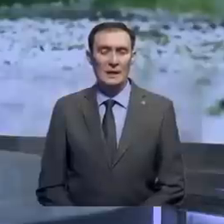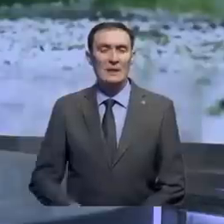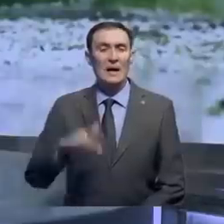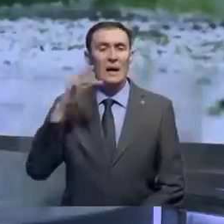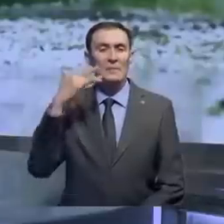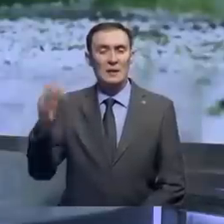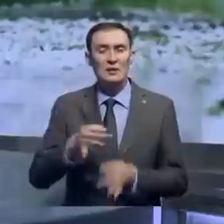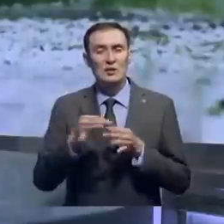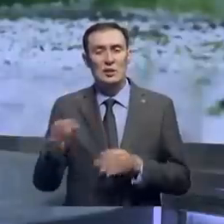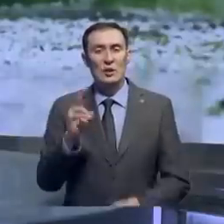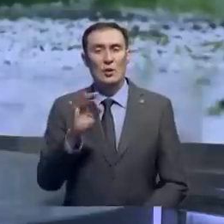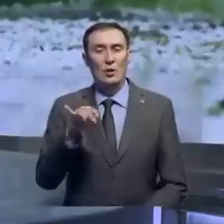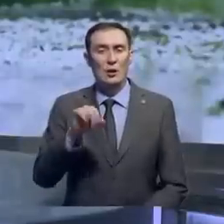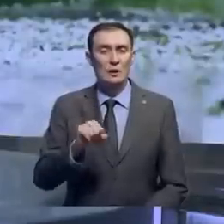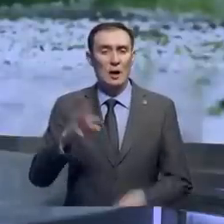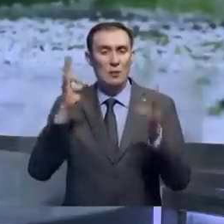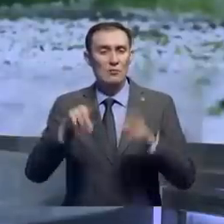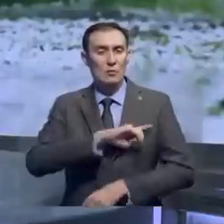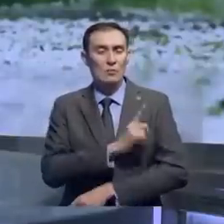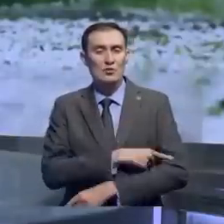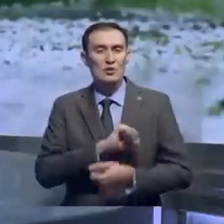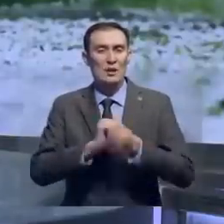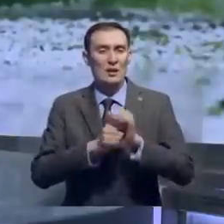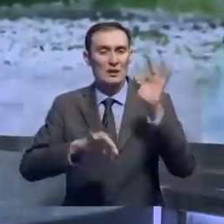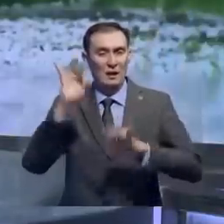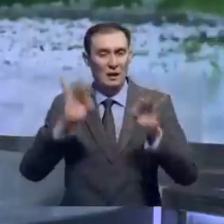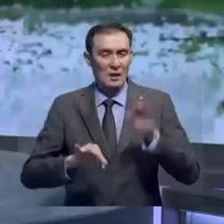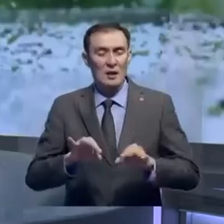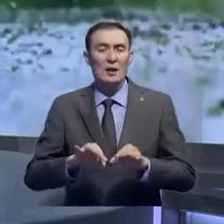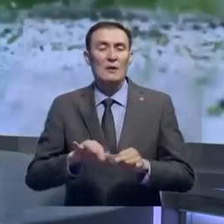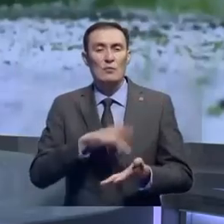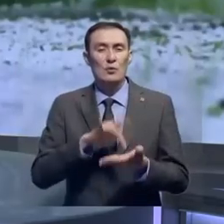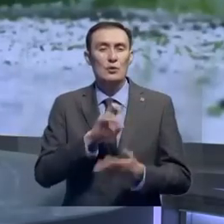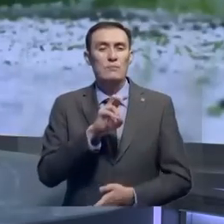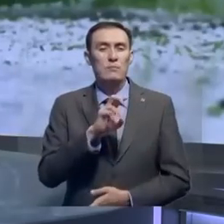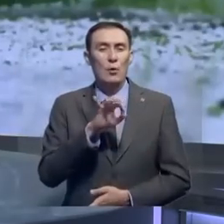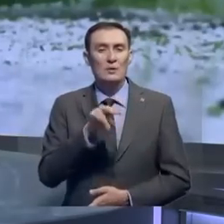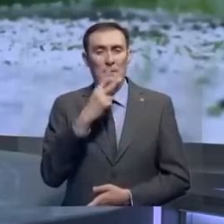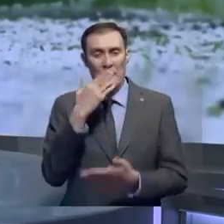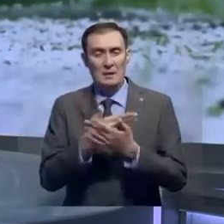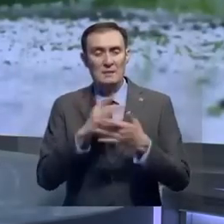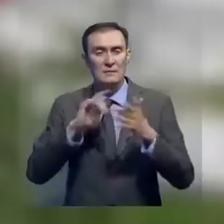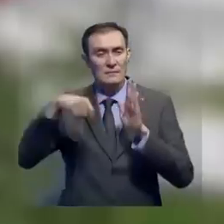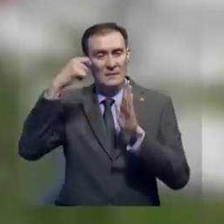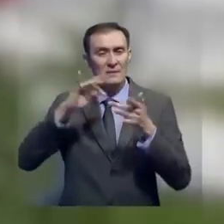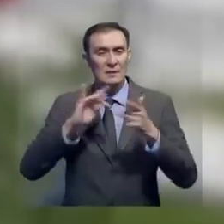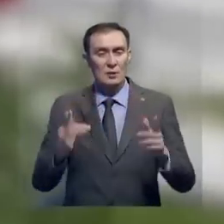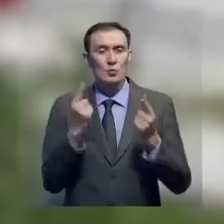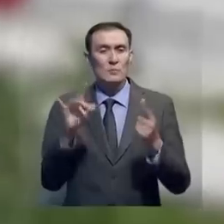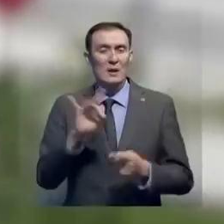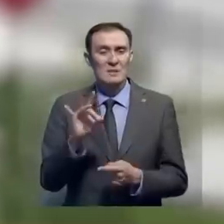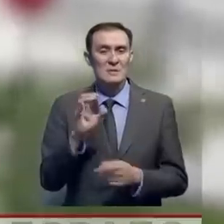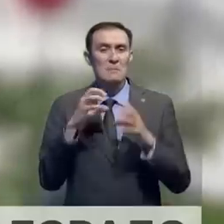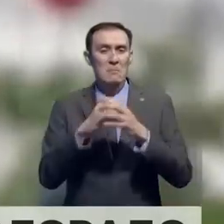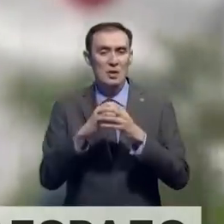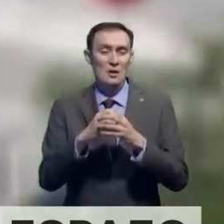на американский штат Колорадо обрушился мощный Град жители города болдер делятся кадрами в сети крупные льдины размером